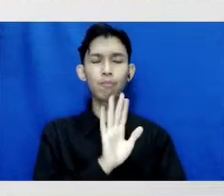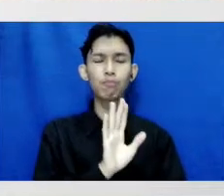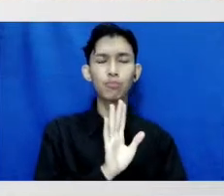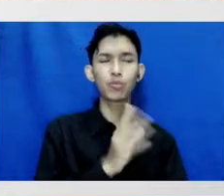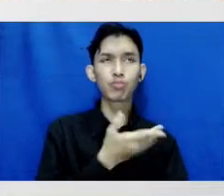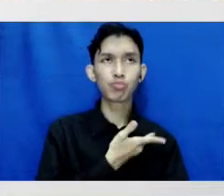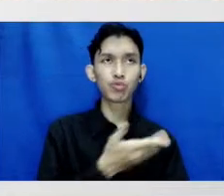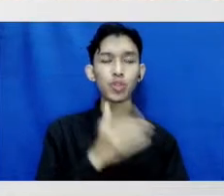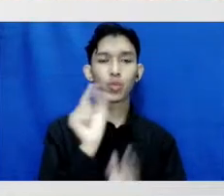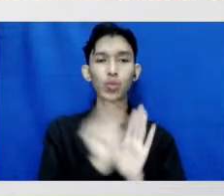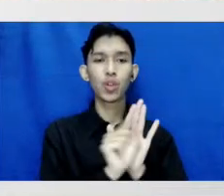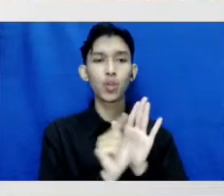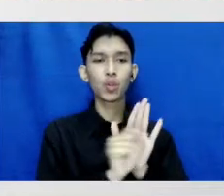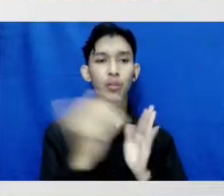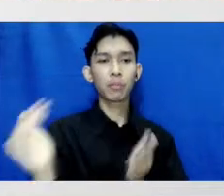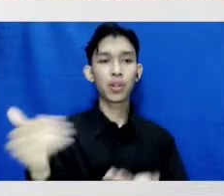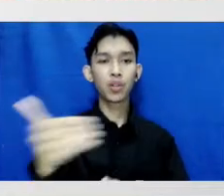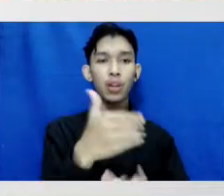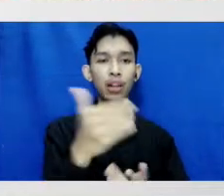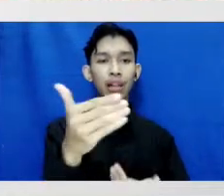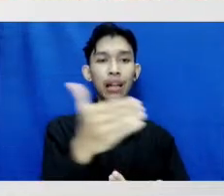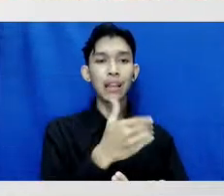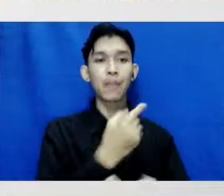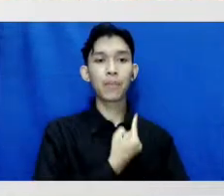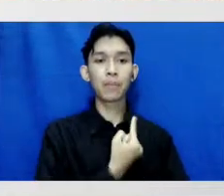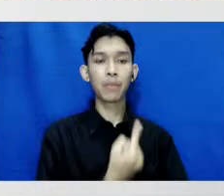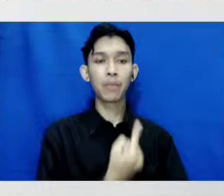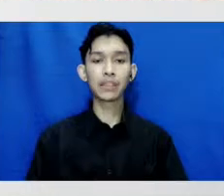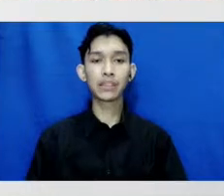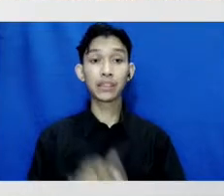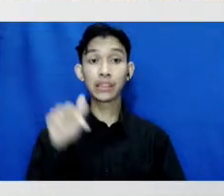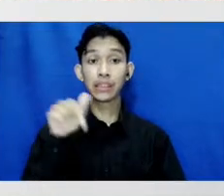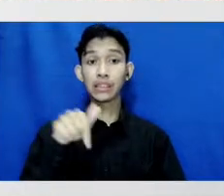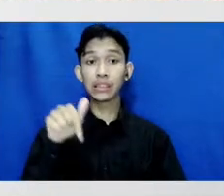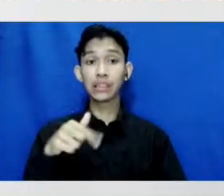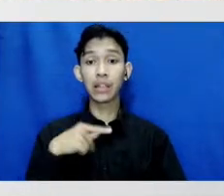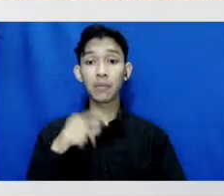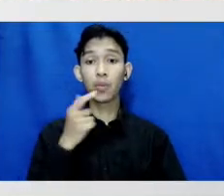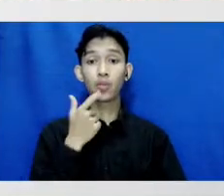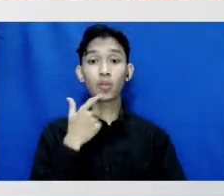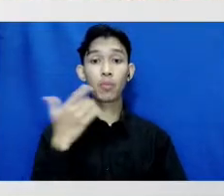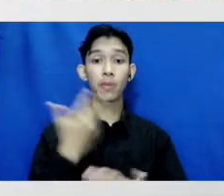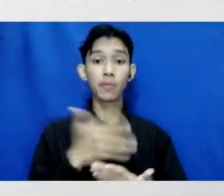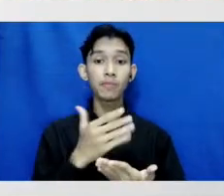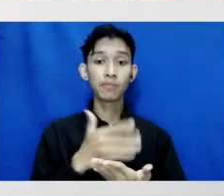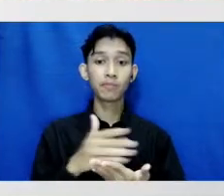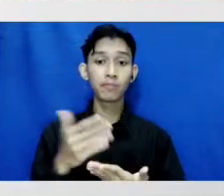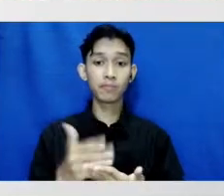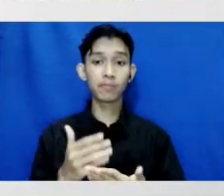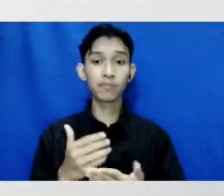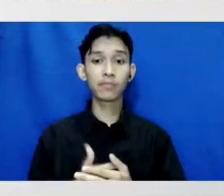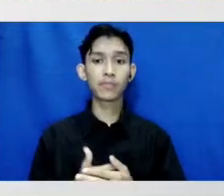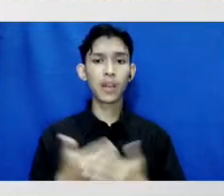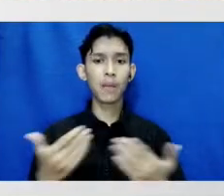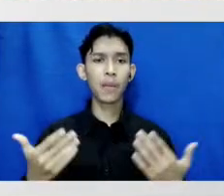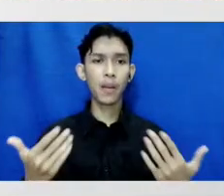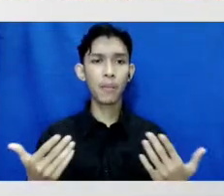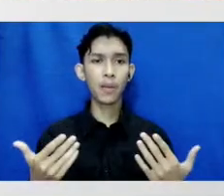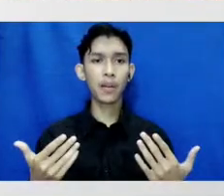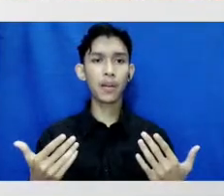undang-undang perlindungan data pribadi. Nah, disinilah saya mau coba sharing apa saja